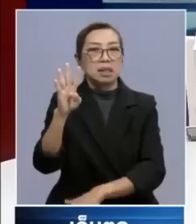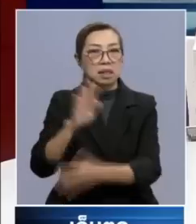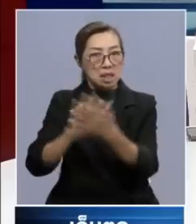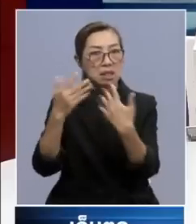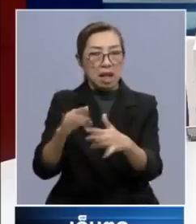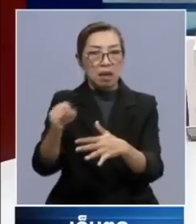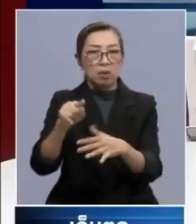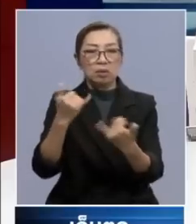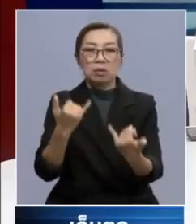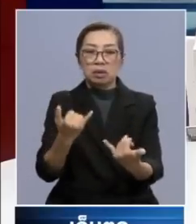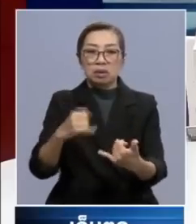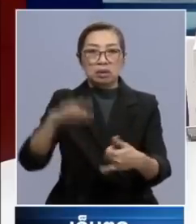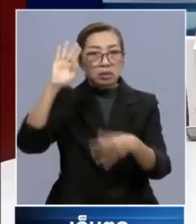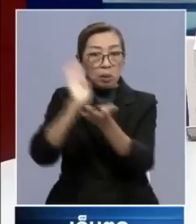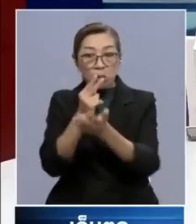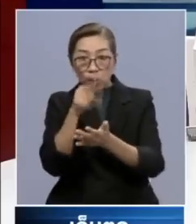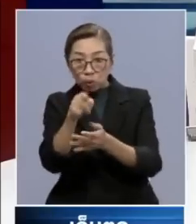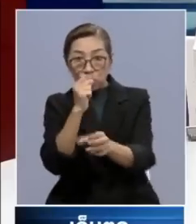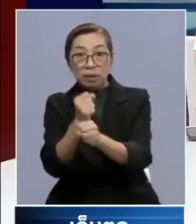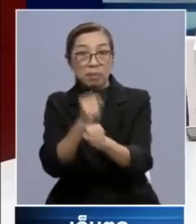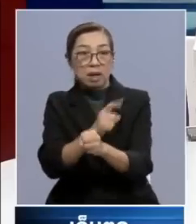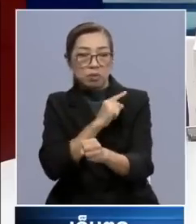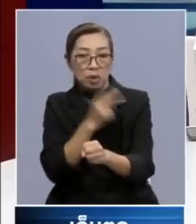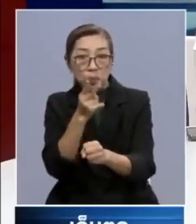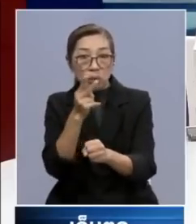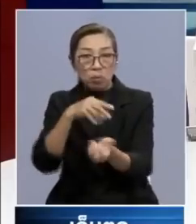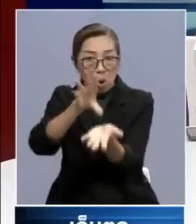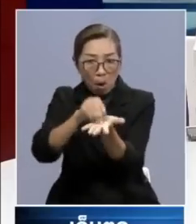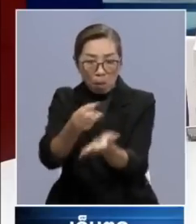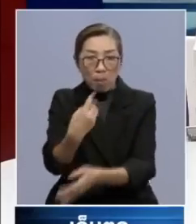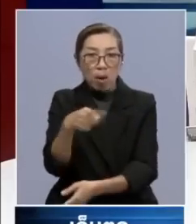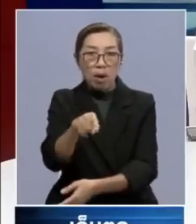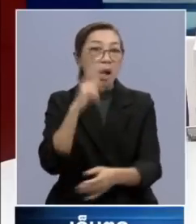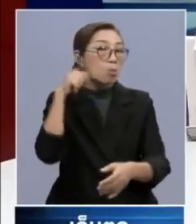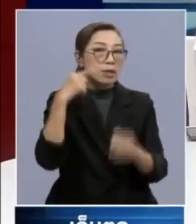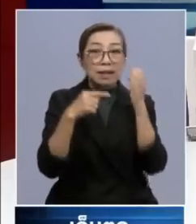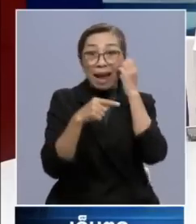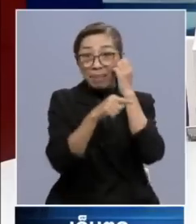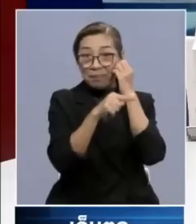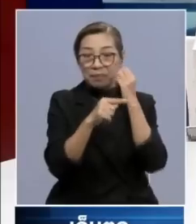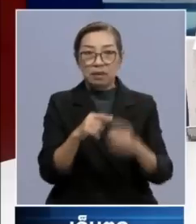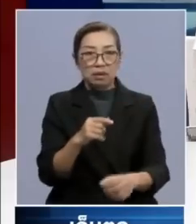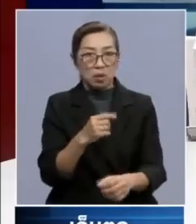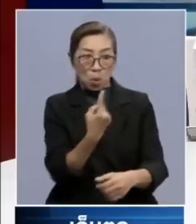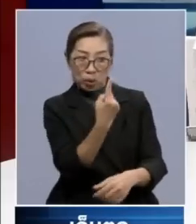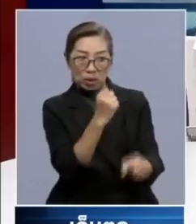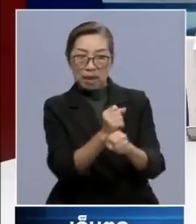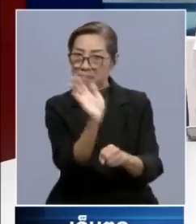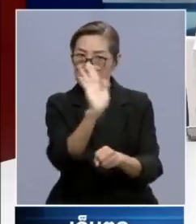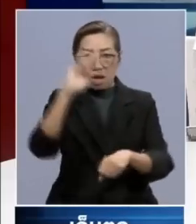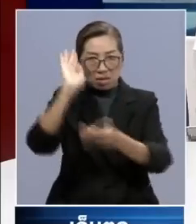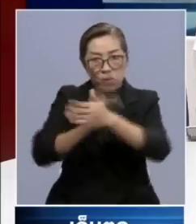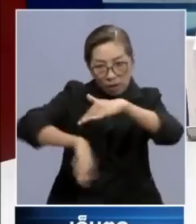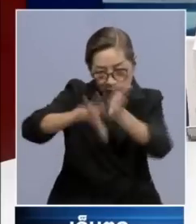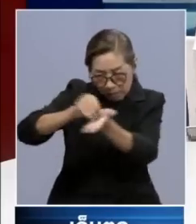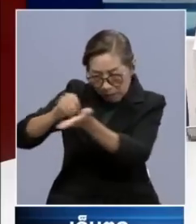เดียวกันก็จับตาในเรื่องของการทำงานของเจ้าหน้าที่เพราะว่ามีข้อมูลครับว่าตัวของแอมเนี่ยอาจจะไม่ทำคนเดียวม ี การรวบรวมพยานหลักฐานเพื่อที่จะ